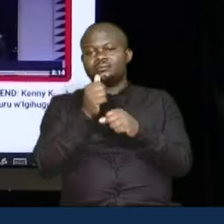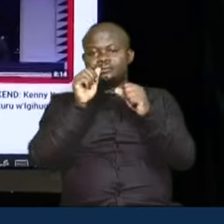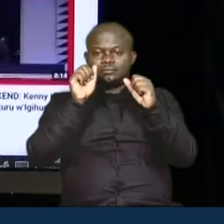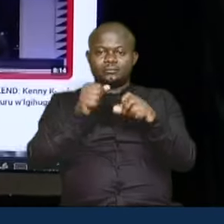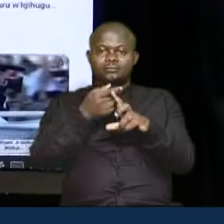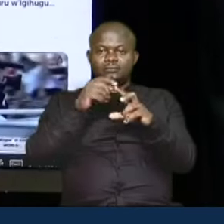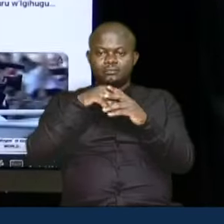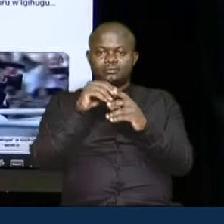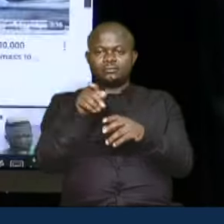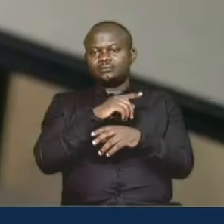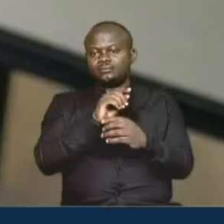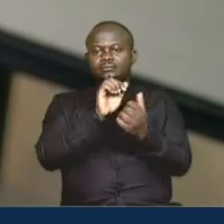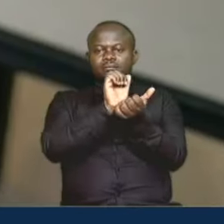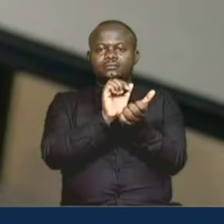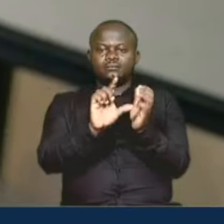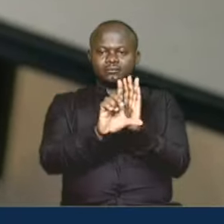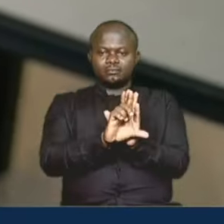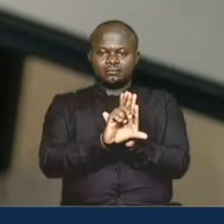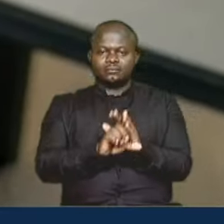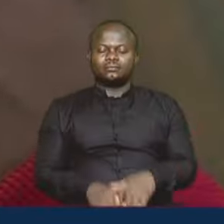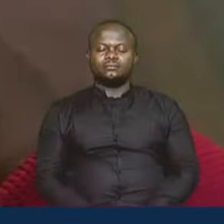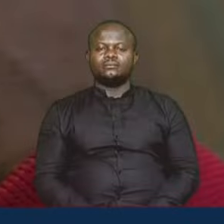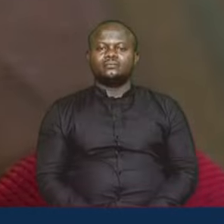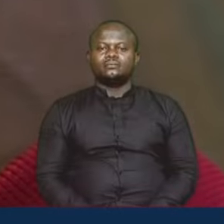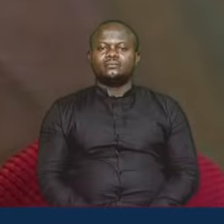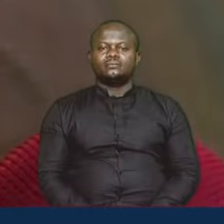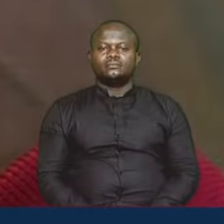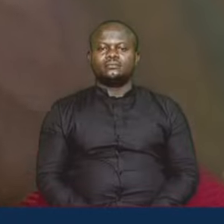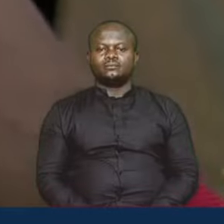n'ibishobora kuvamo ibyaha bihanwa n'amategeko. Aime Botem Shashi, i Kigali.